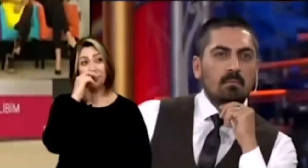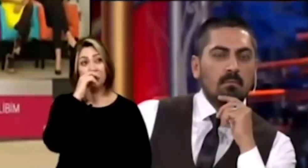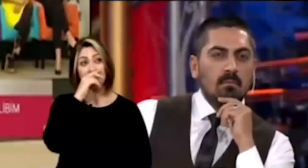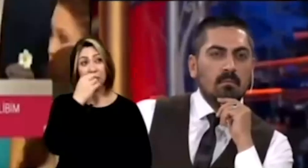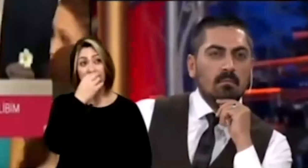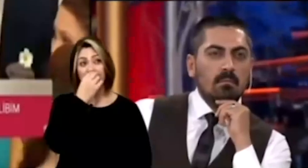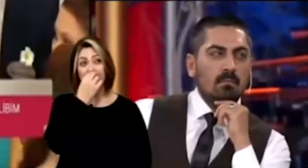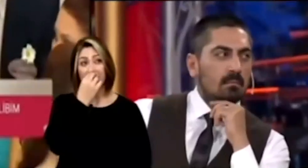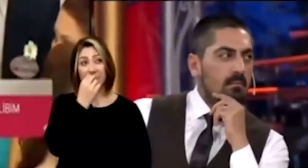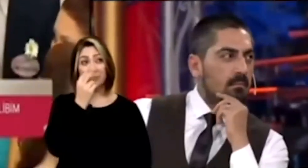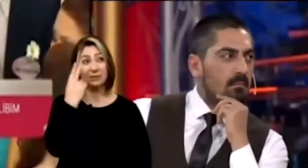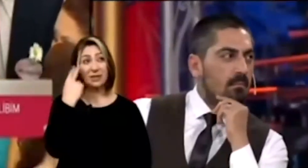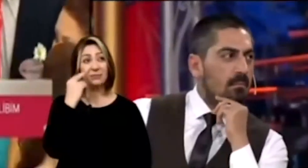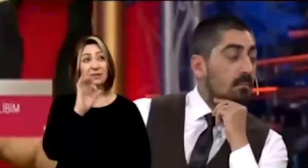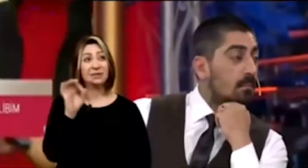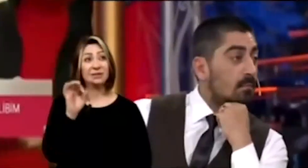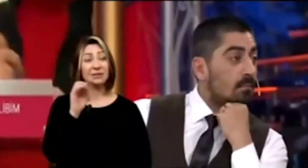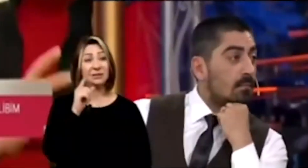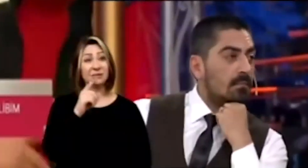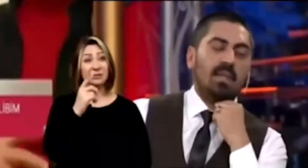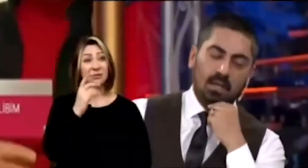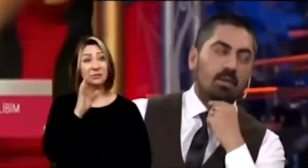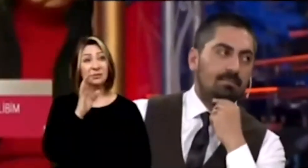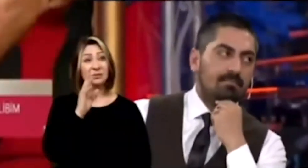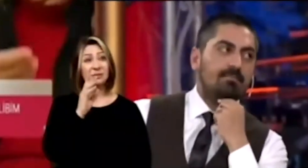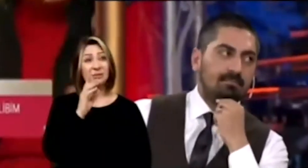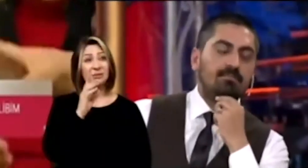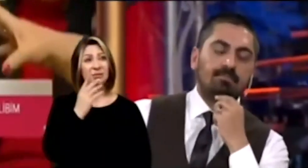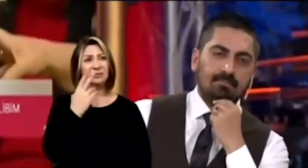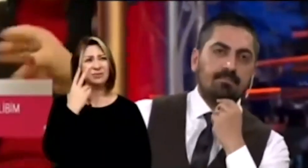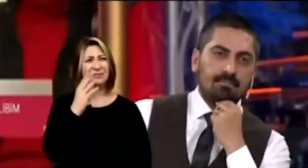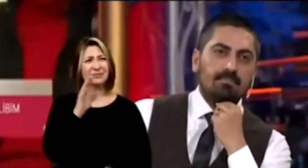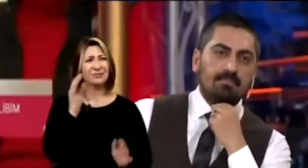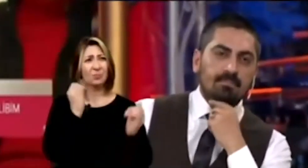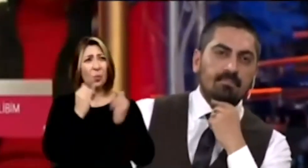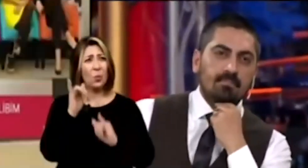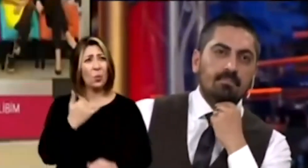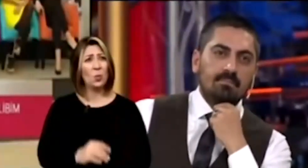abla. Beyefendi kendi adıma. Ayten Hanım hemşerim sen kimsin? Bir şey diyeceğim. Lütfen.